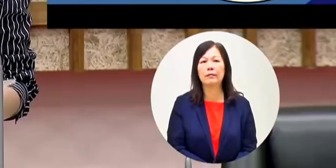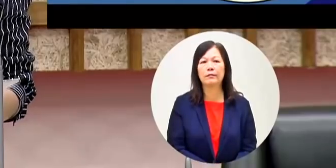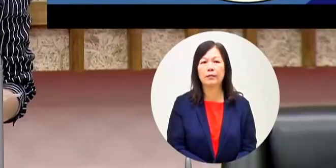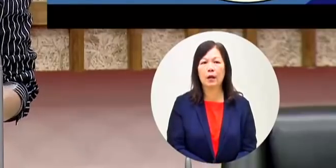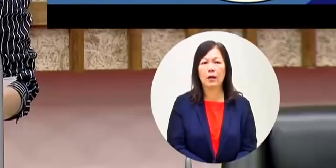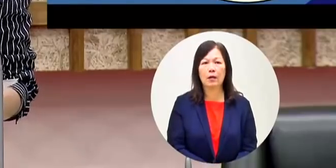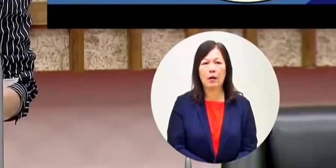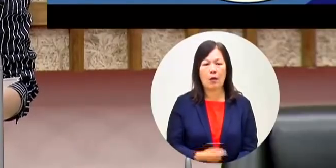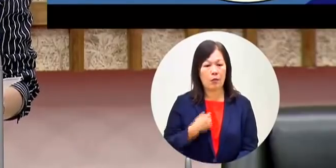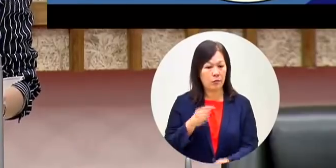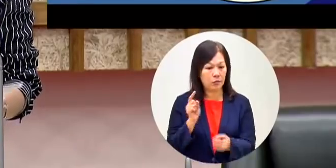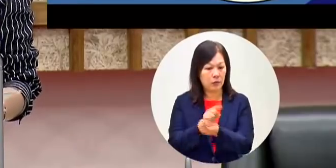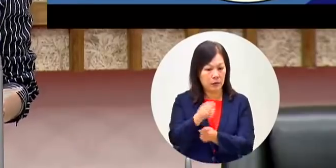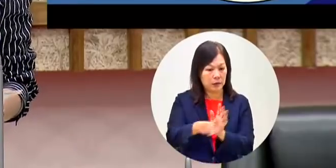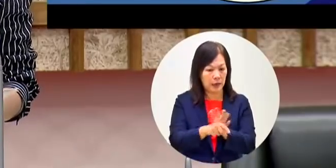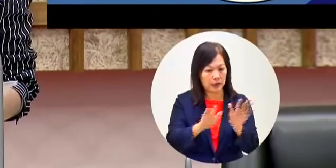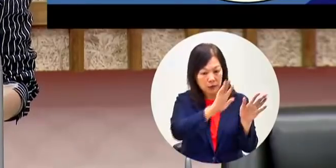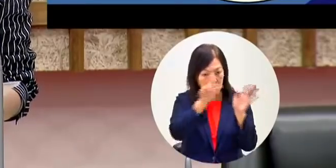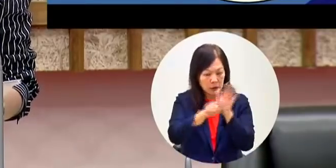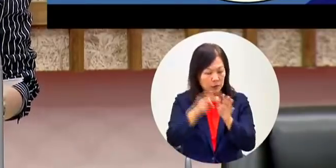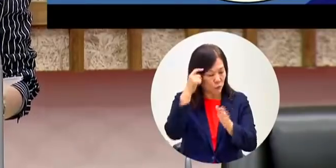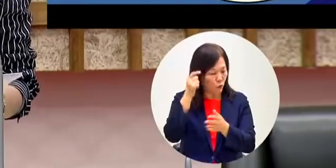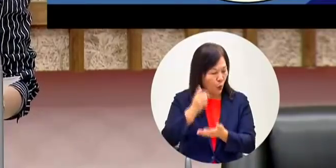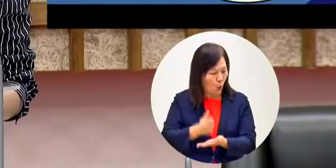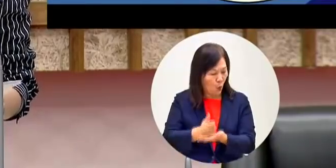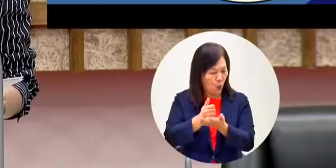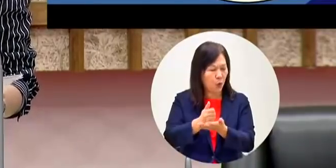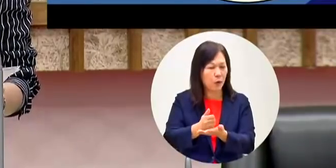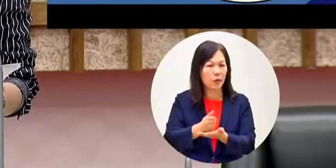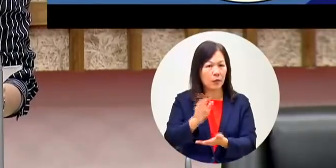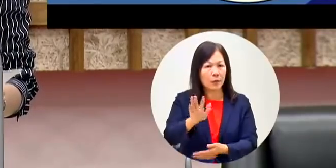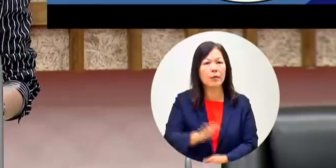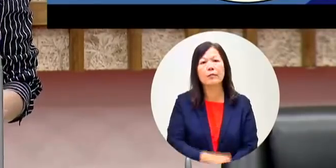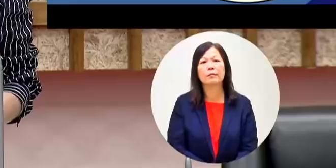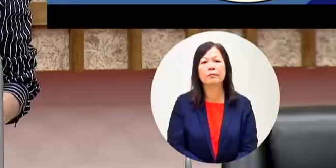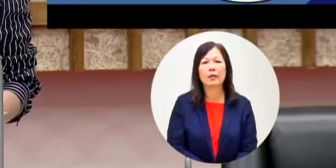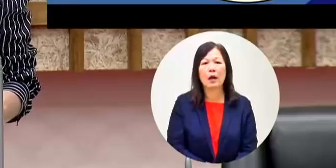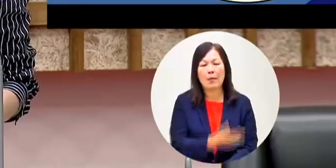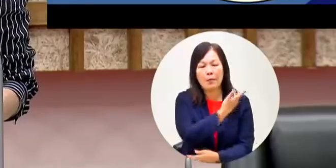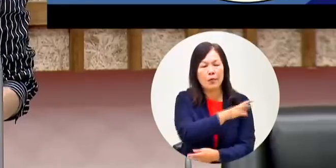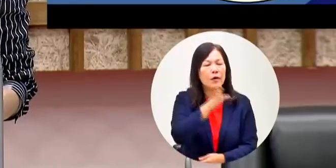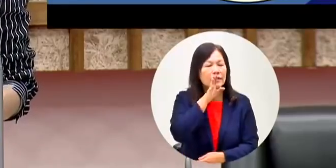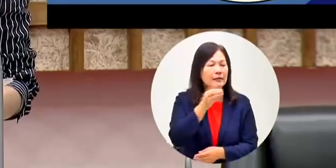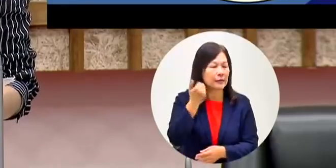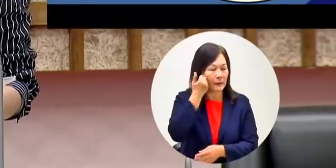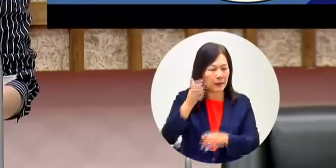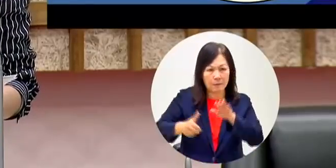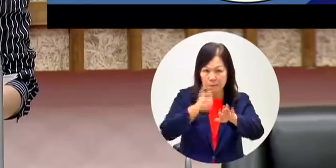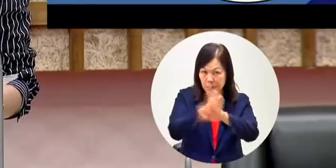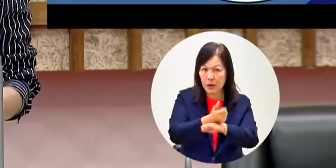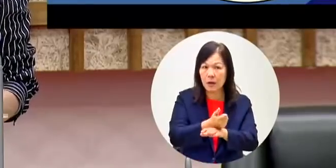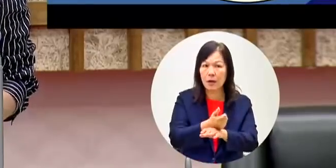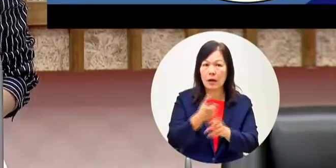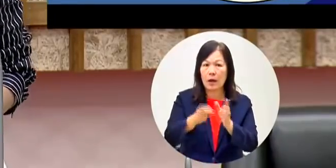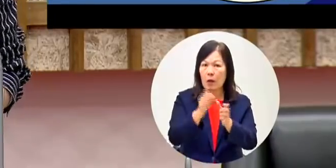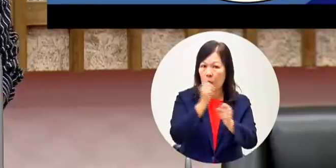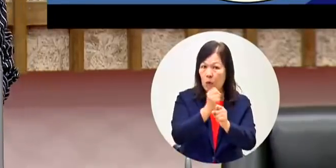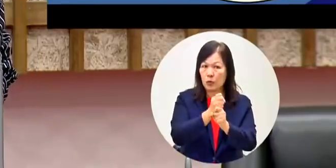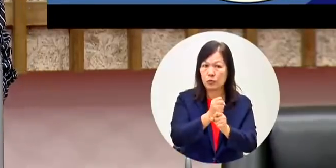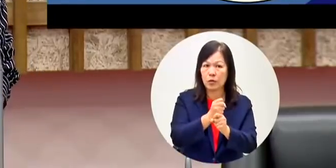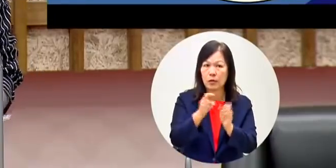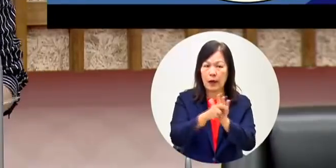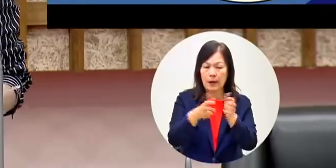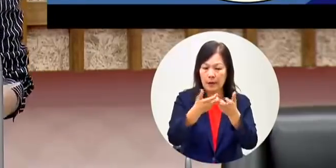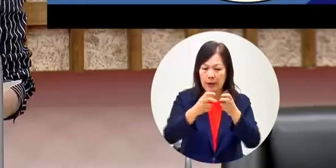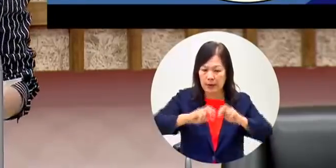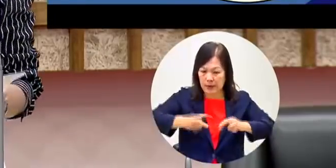态的治理风格。无论是谁执政，老实说，职责都不应该有所改变，因为实在也没